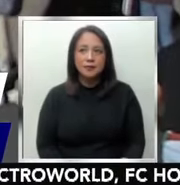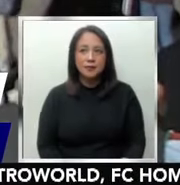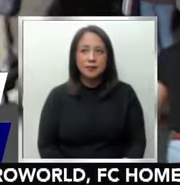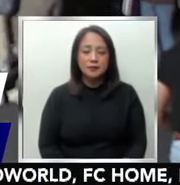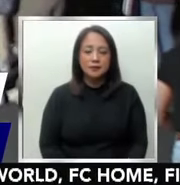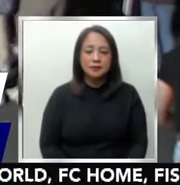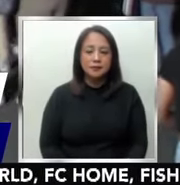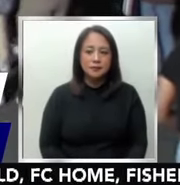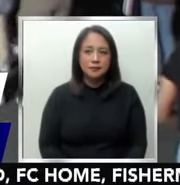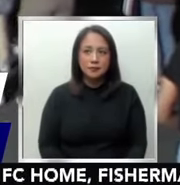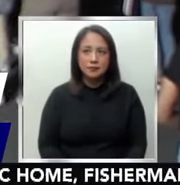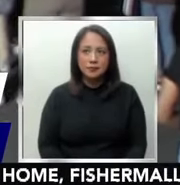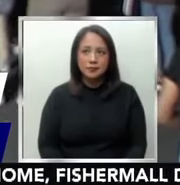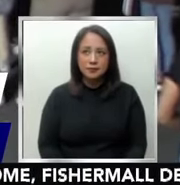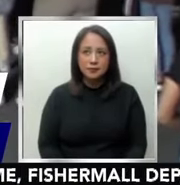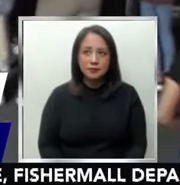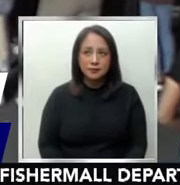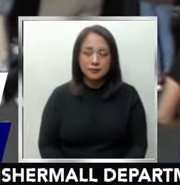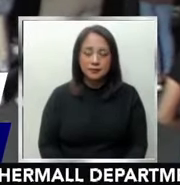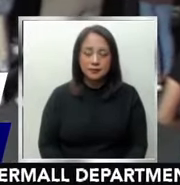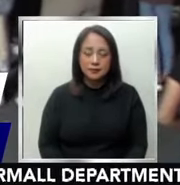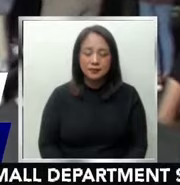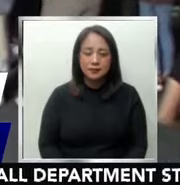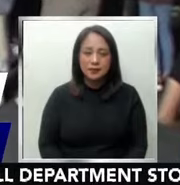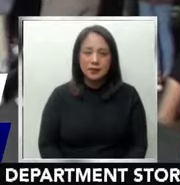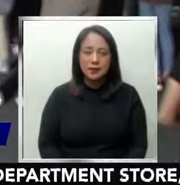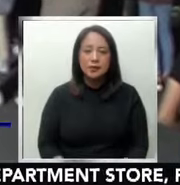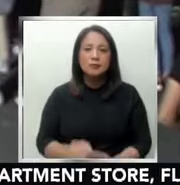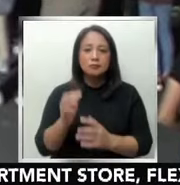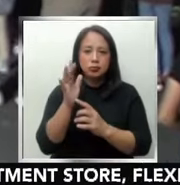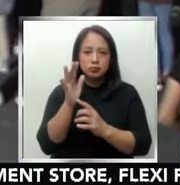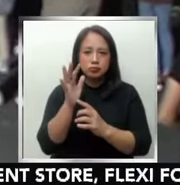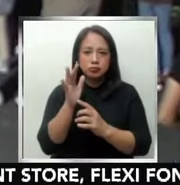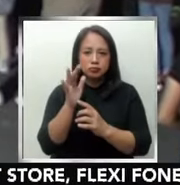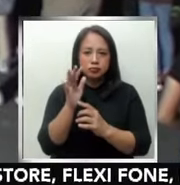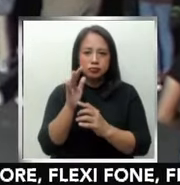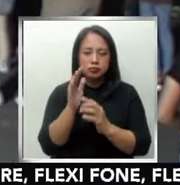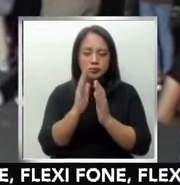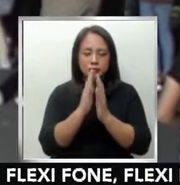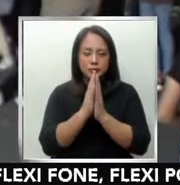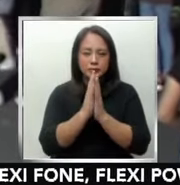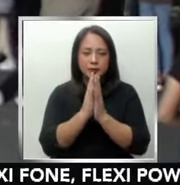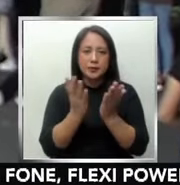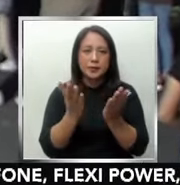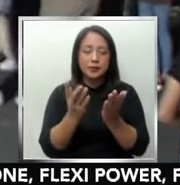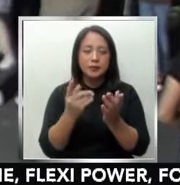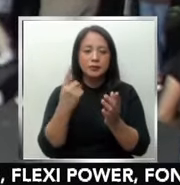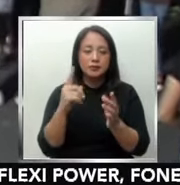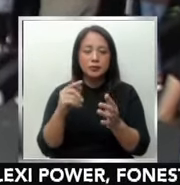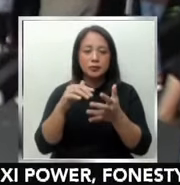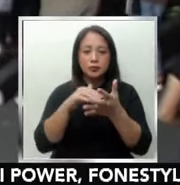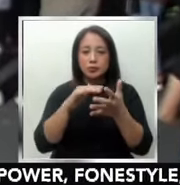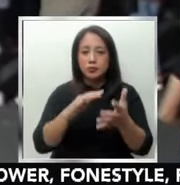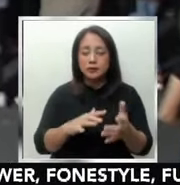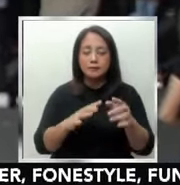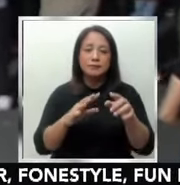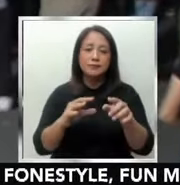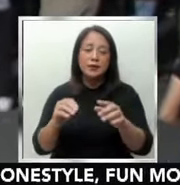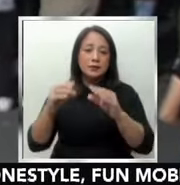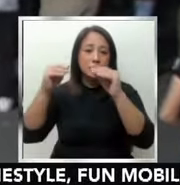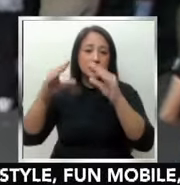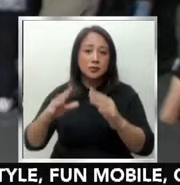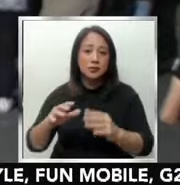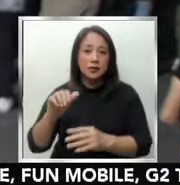Chino Mel Vicky candelight Vigil ang isinasagawa sa ngayon ng mga estudyante at guro ng Adamson University bilang